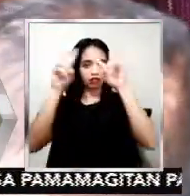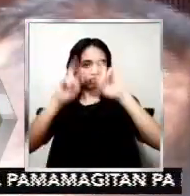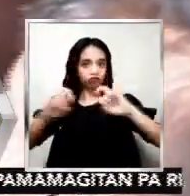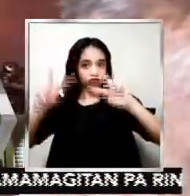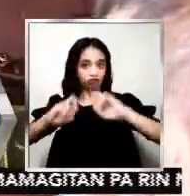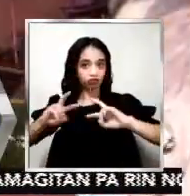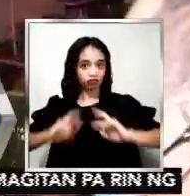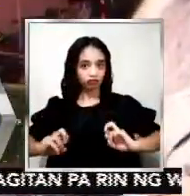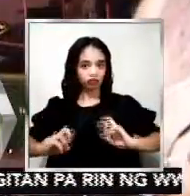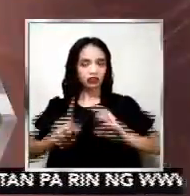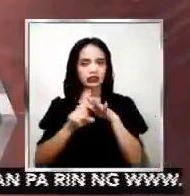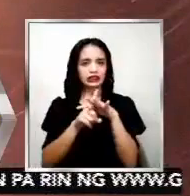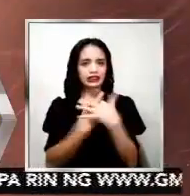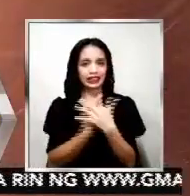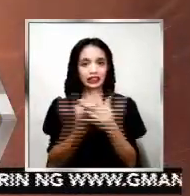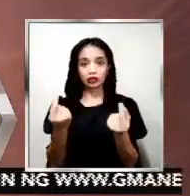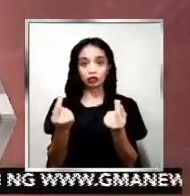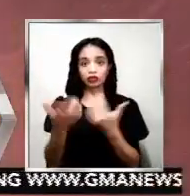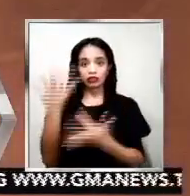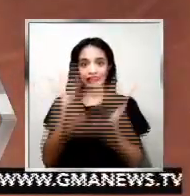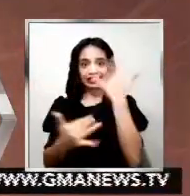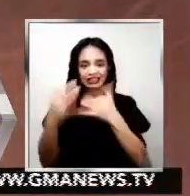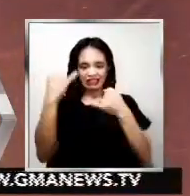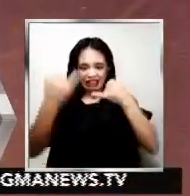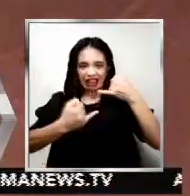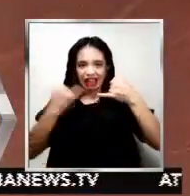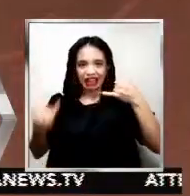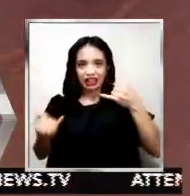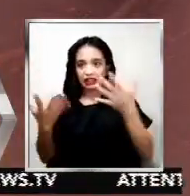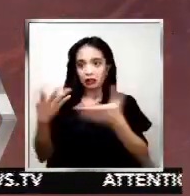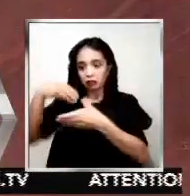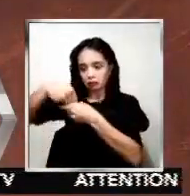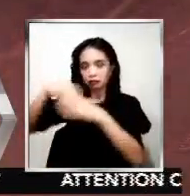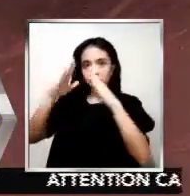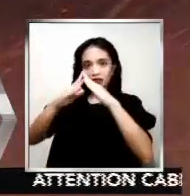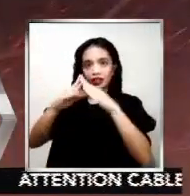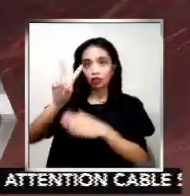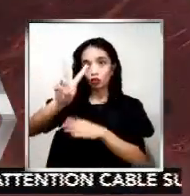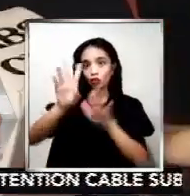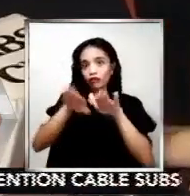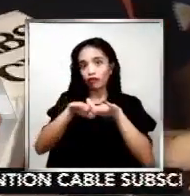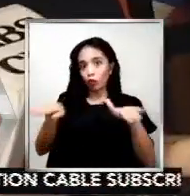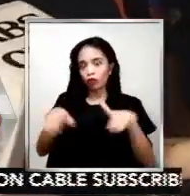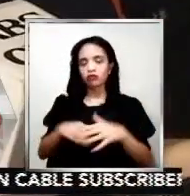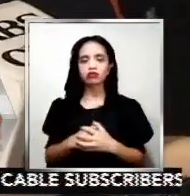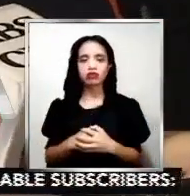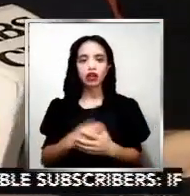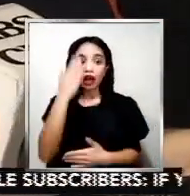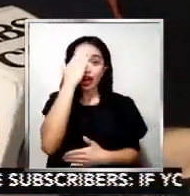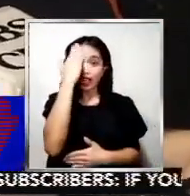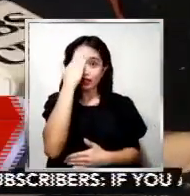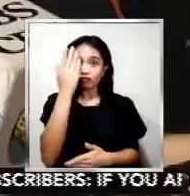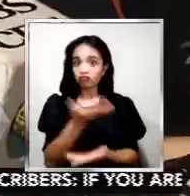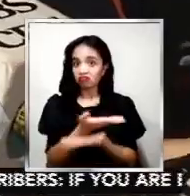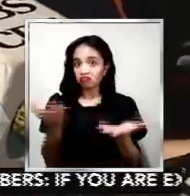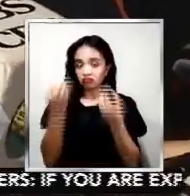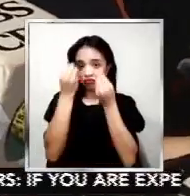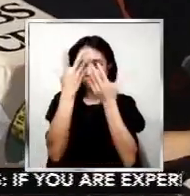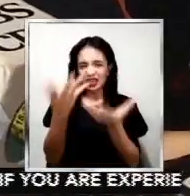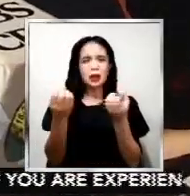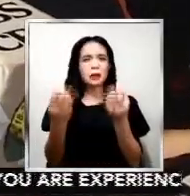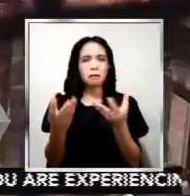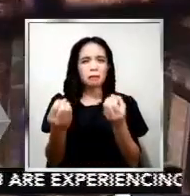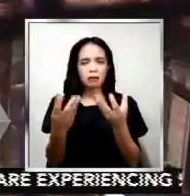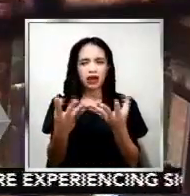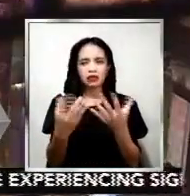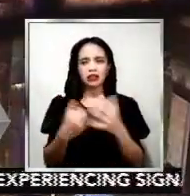nagsimula ang apoy sa live wire sa isang bahay na 2 palapag. Alam niyo naman dito pag ganitong mga ano, maraming mga illegal na